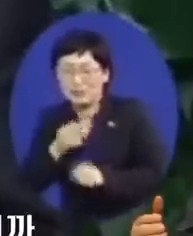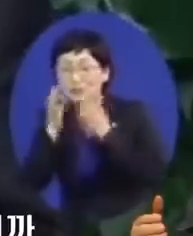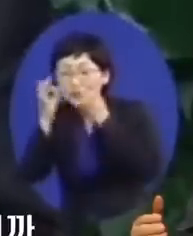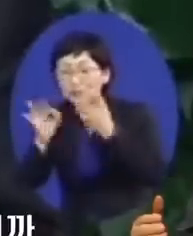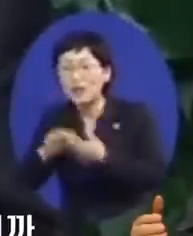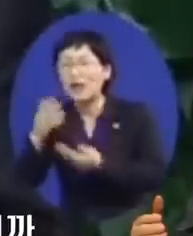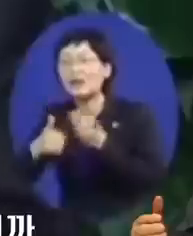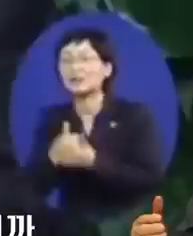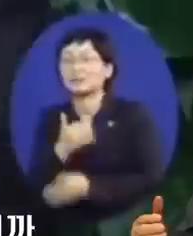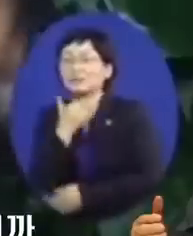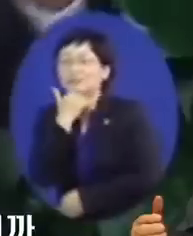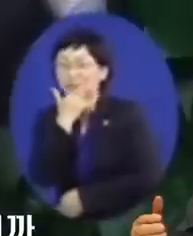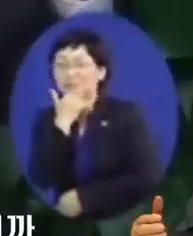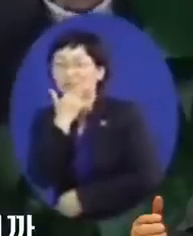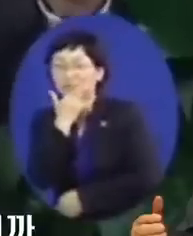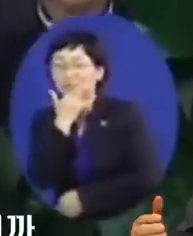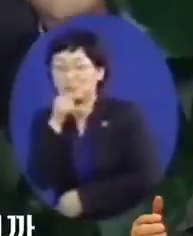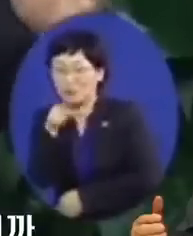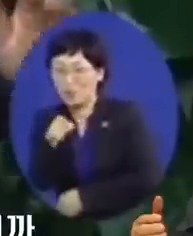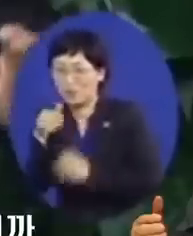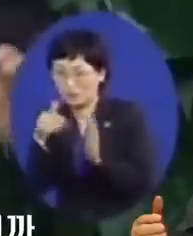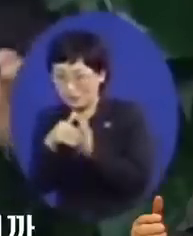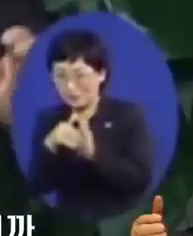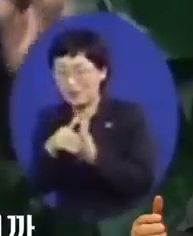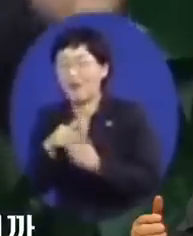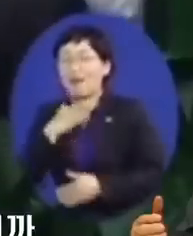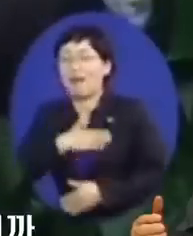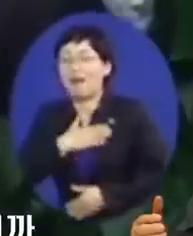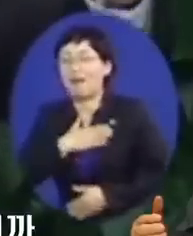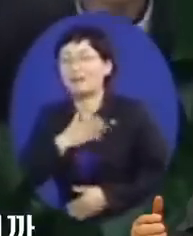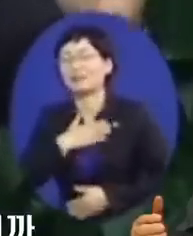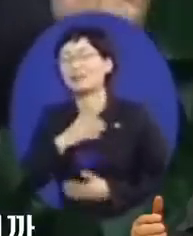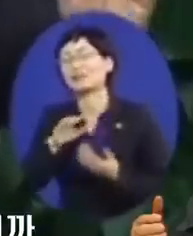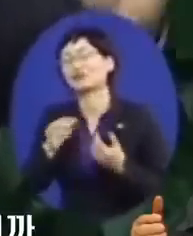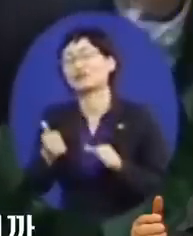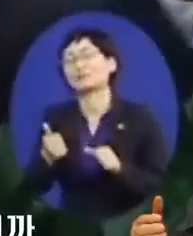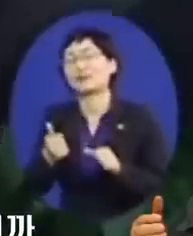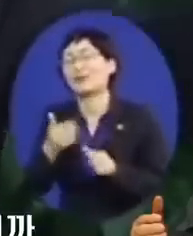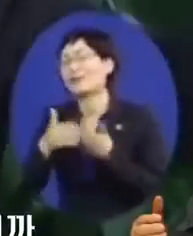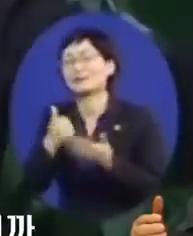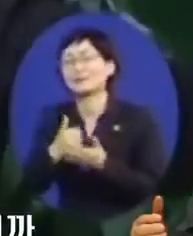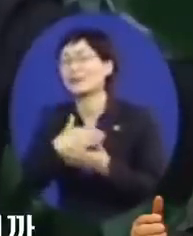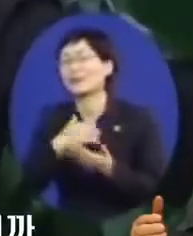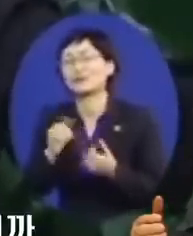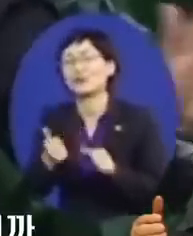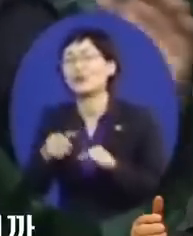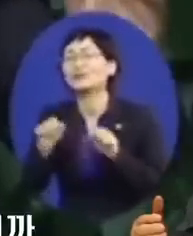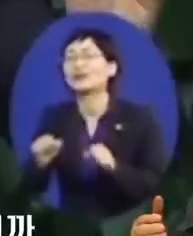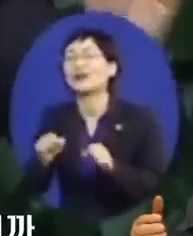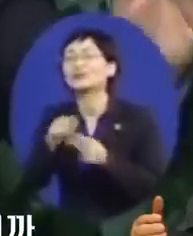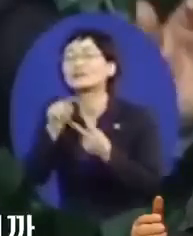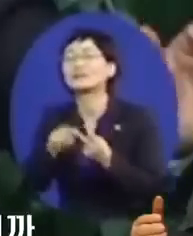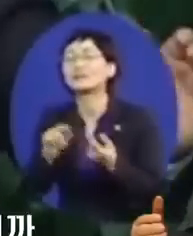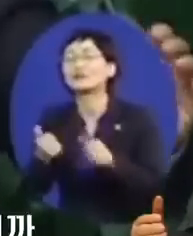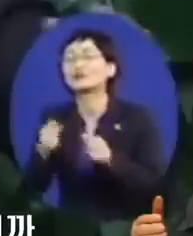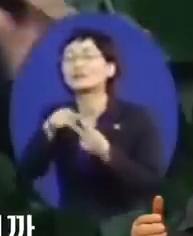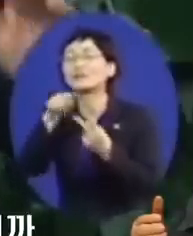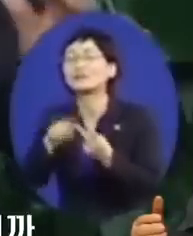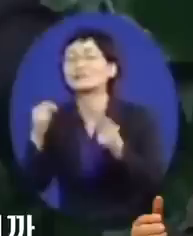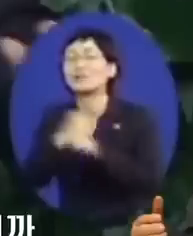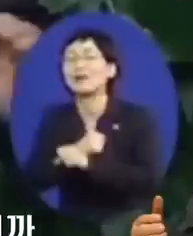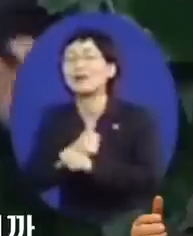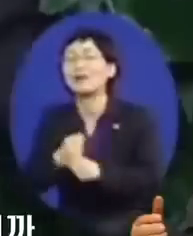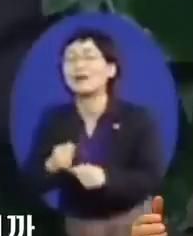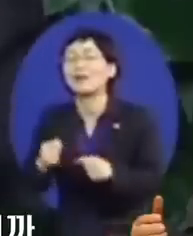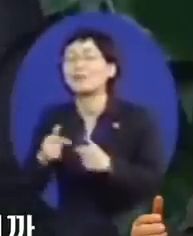기다린다. 하나님 이제 끝이 끝났습니다. 이제는 죽었습니다. 이제는 살든지 죽든지 흥하든지 망하든지